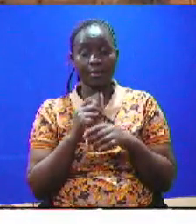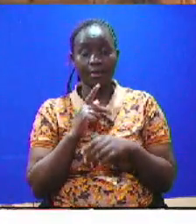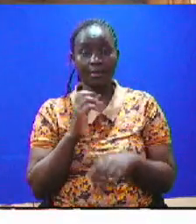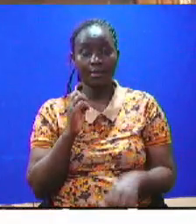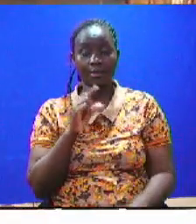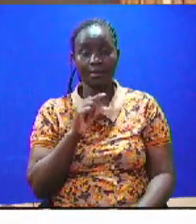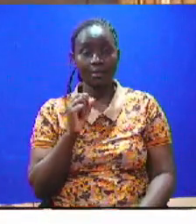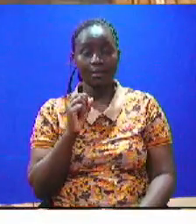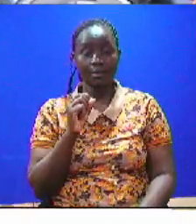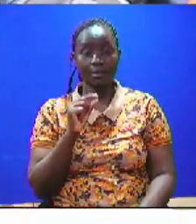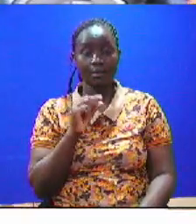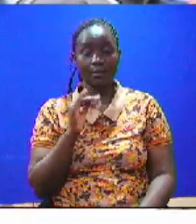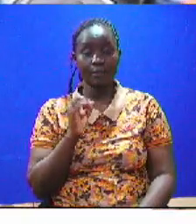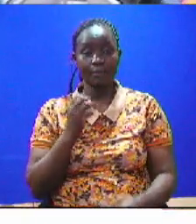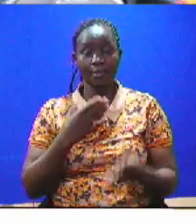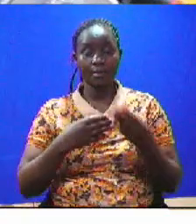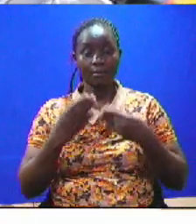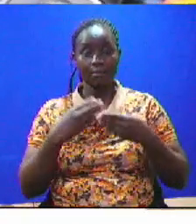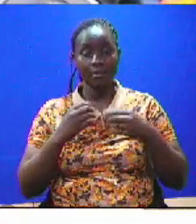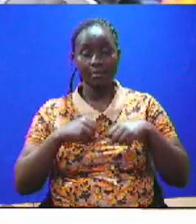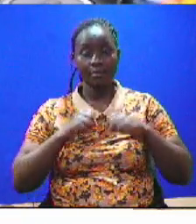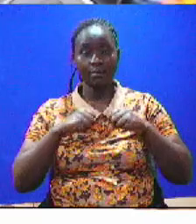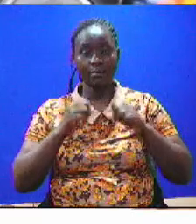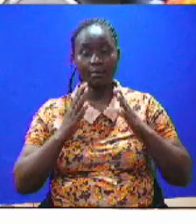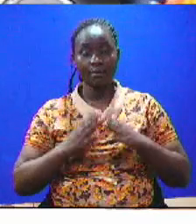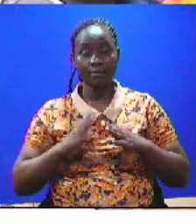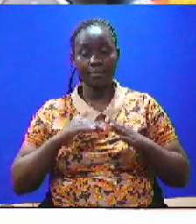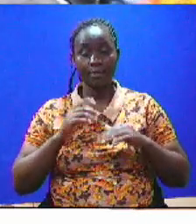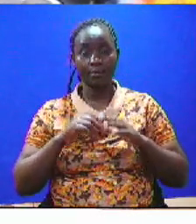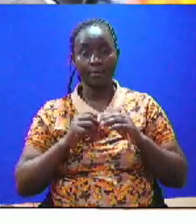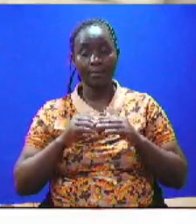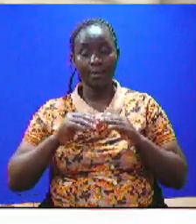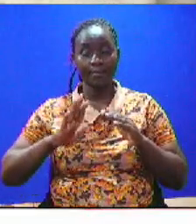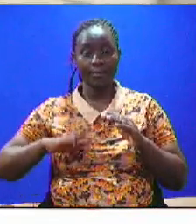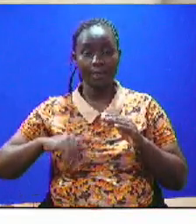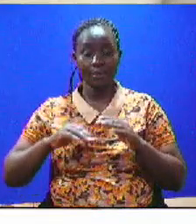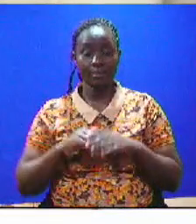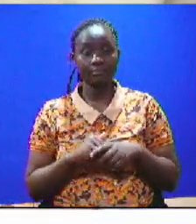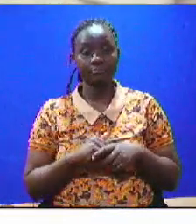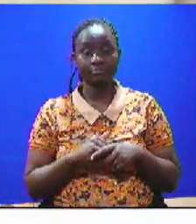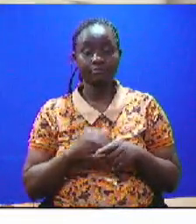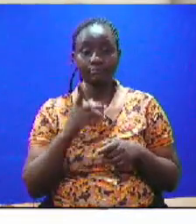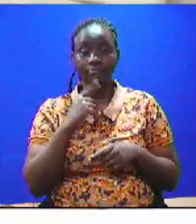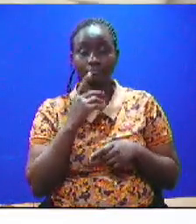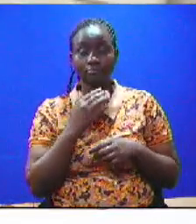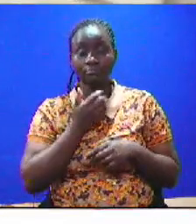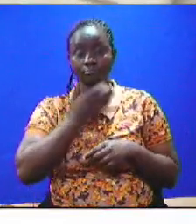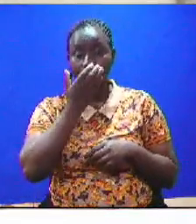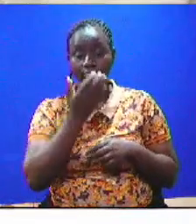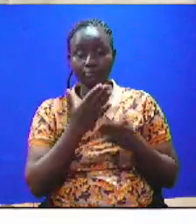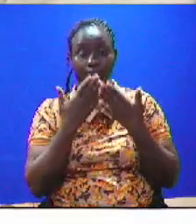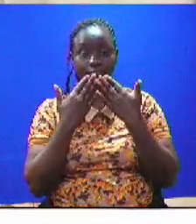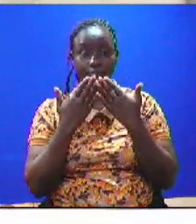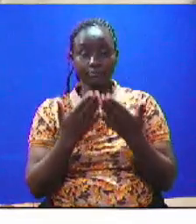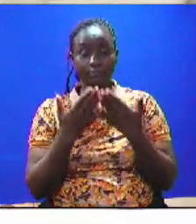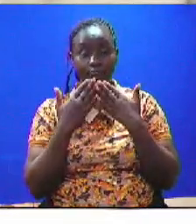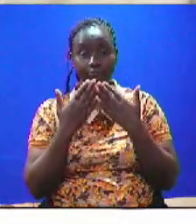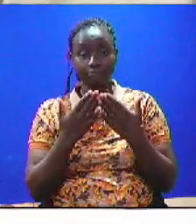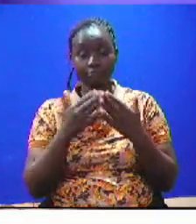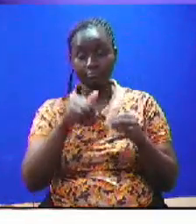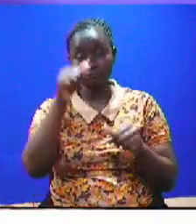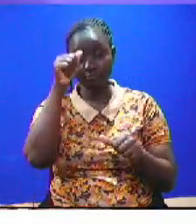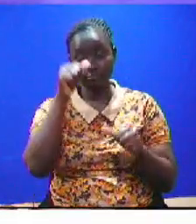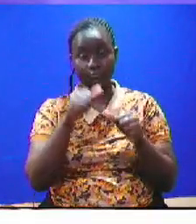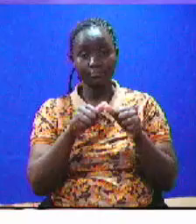na boigo aba onchorolia aba boda boda kurochi nseme chuti batigiri magega Nigo baile niliambu ya mono aso kwenyerua,